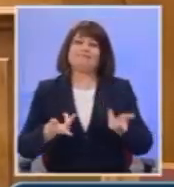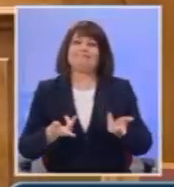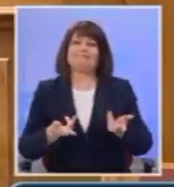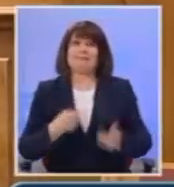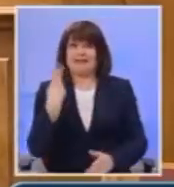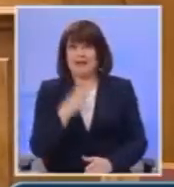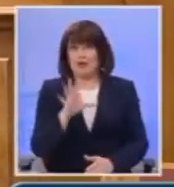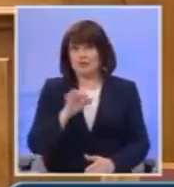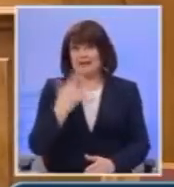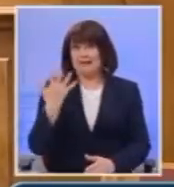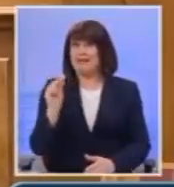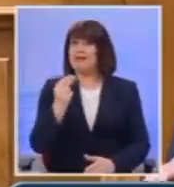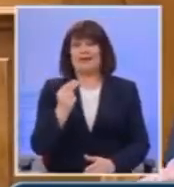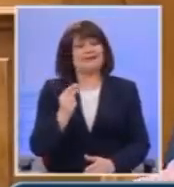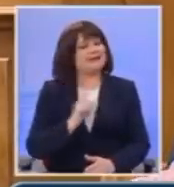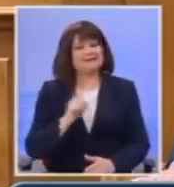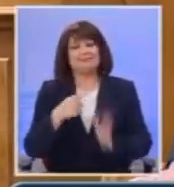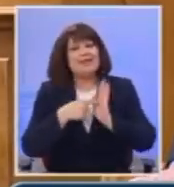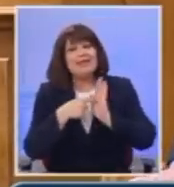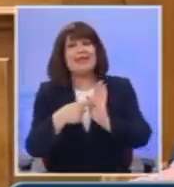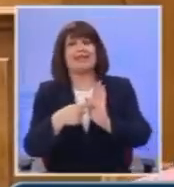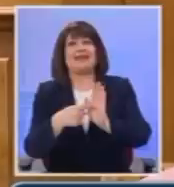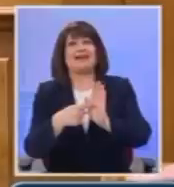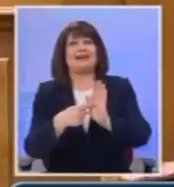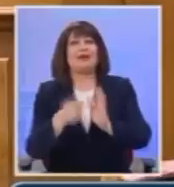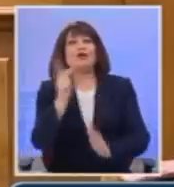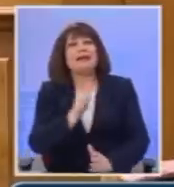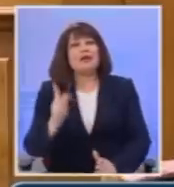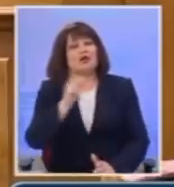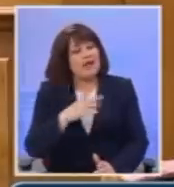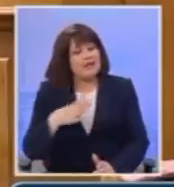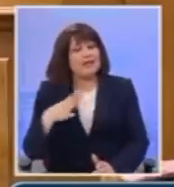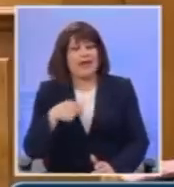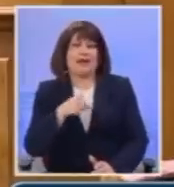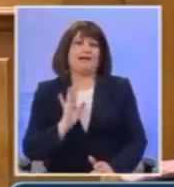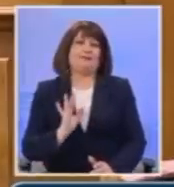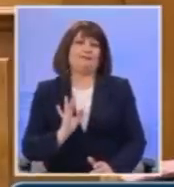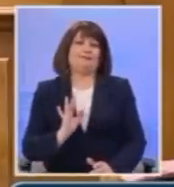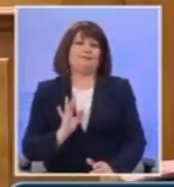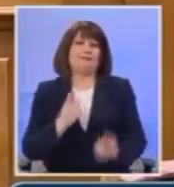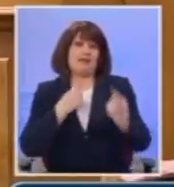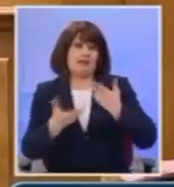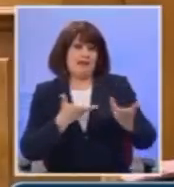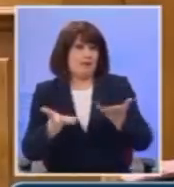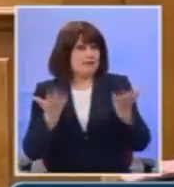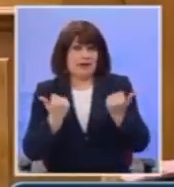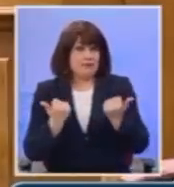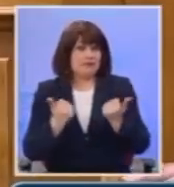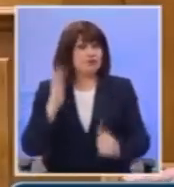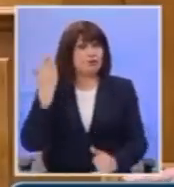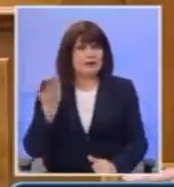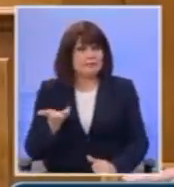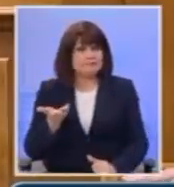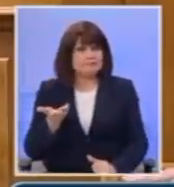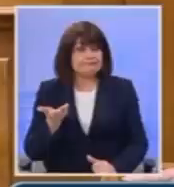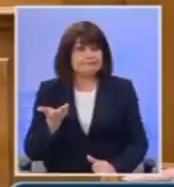των 255 στη Βουλή ανάλογο κοινωνικό συσχετισμό. Πολύ περισσότερο διαβούλευση δεν έγινε.